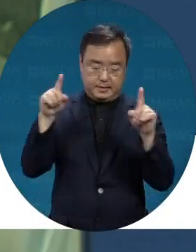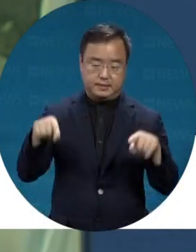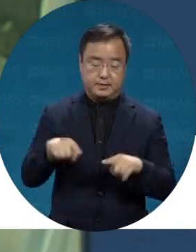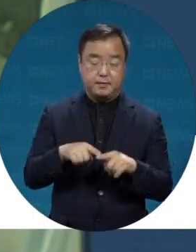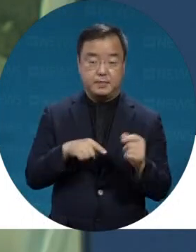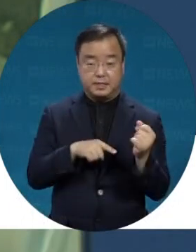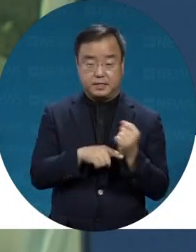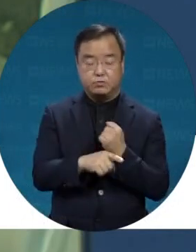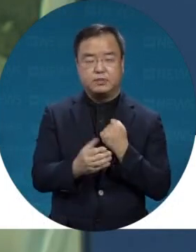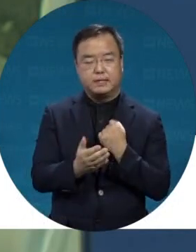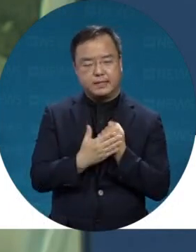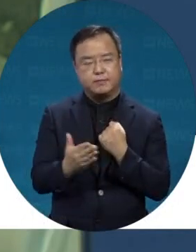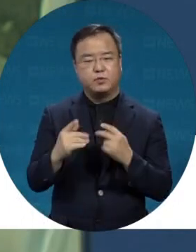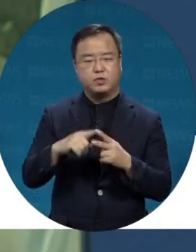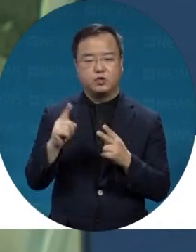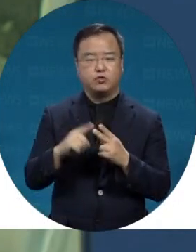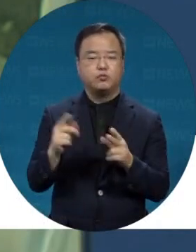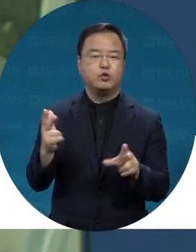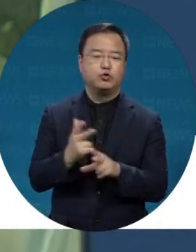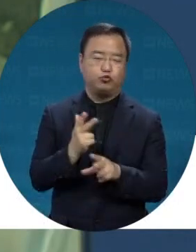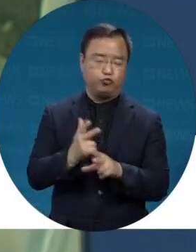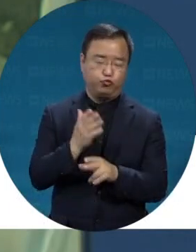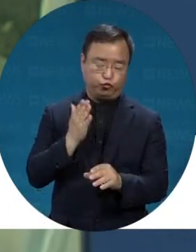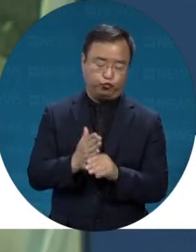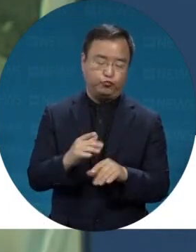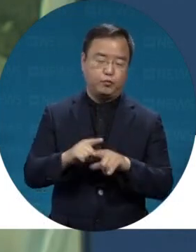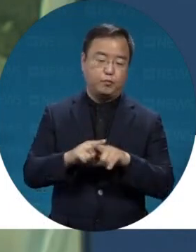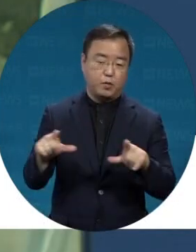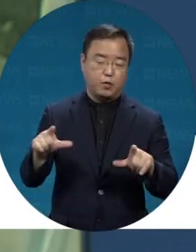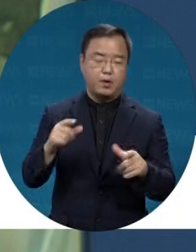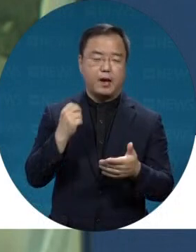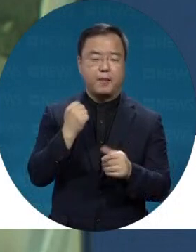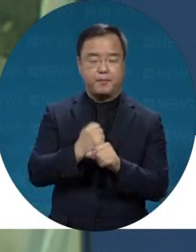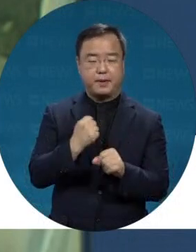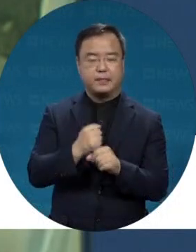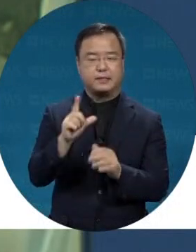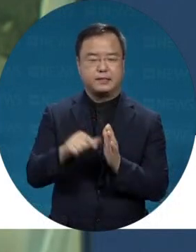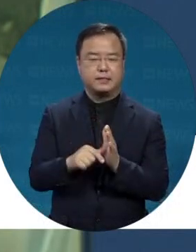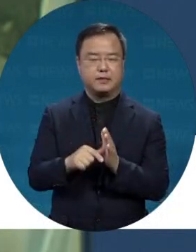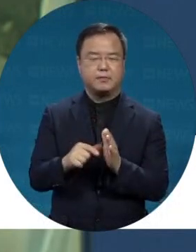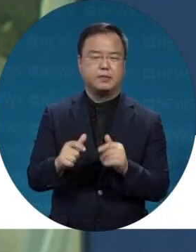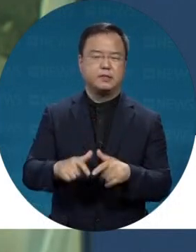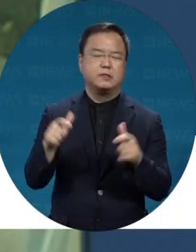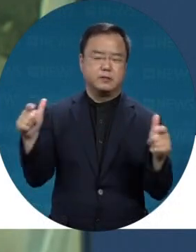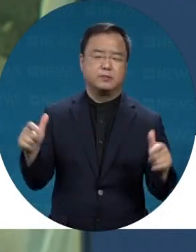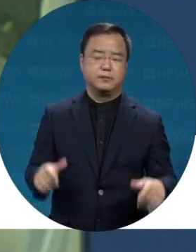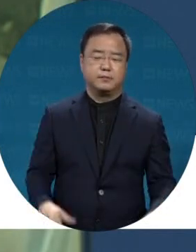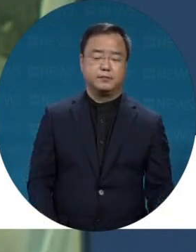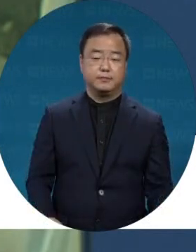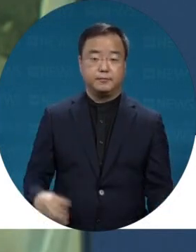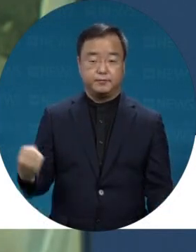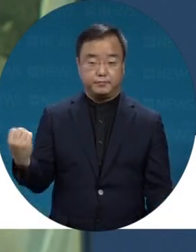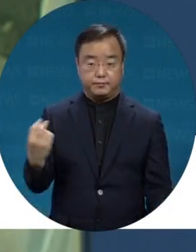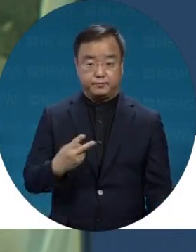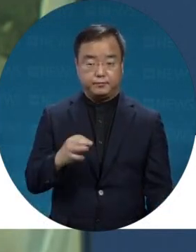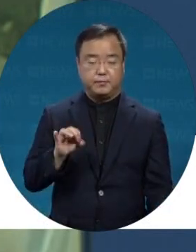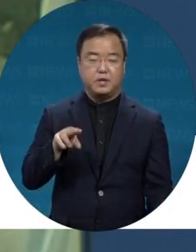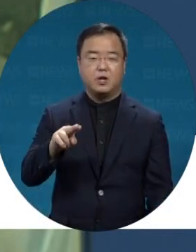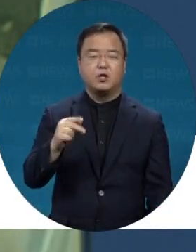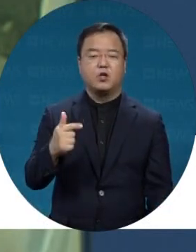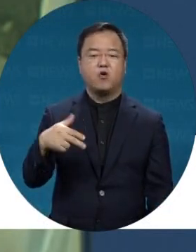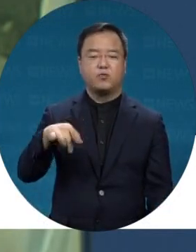때문이든 작가들의 주중 평균 창작 시간이 높아지는게 사실입니다 또 한 가지 문제는 좀 연재 방식을 좀